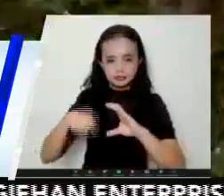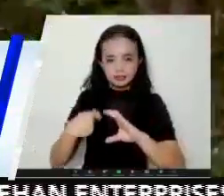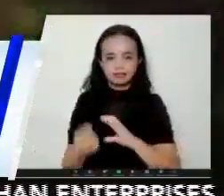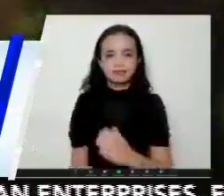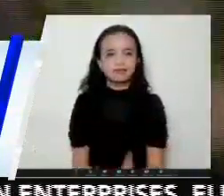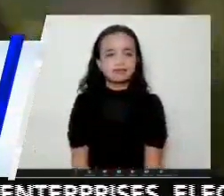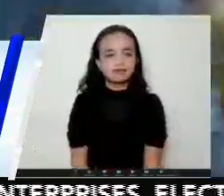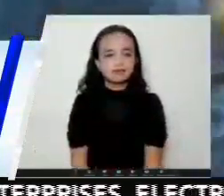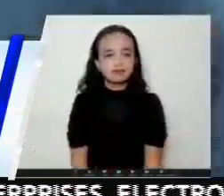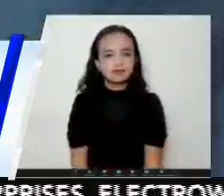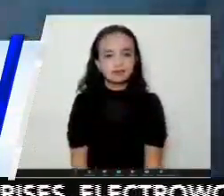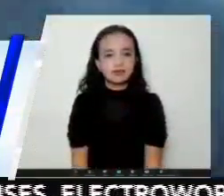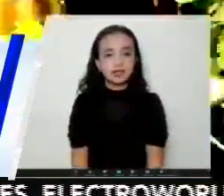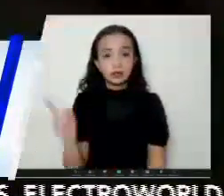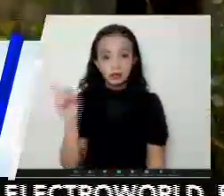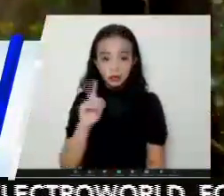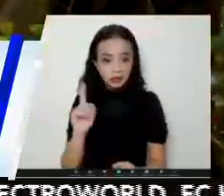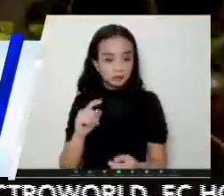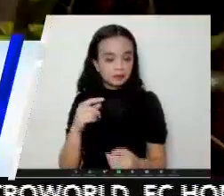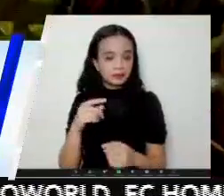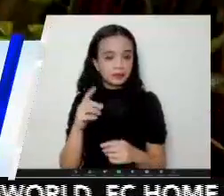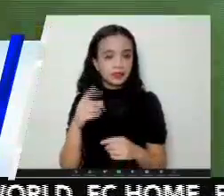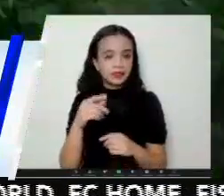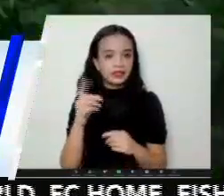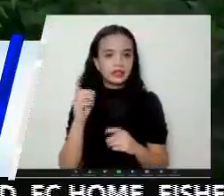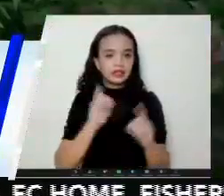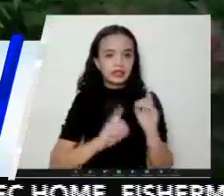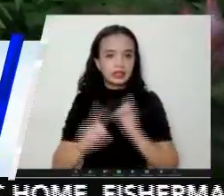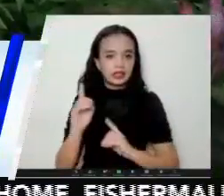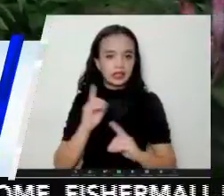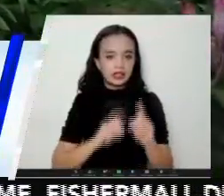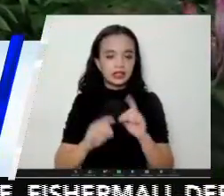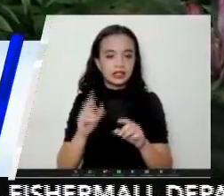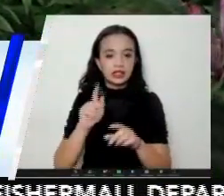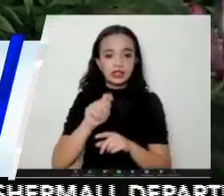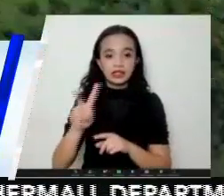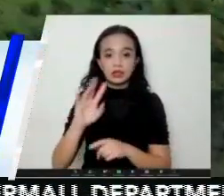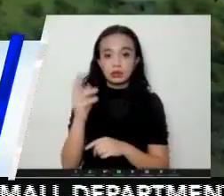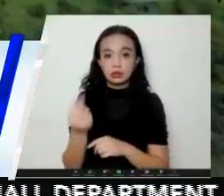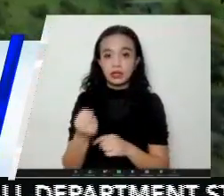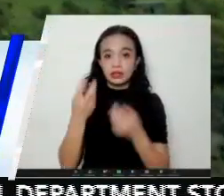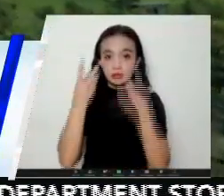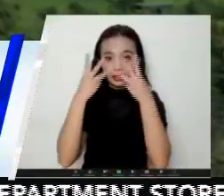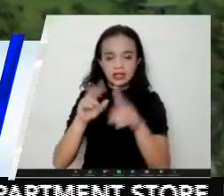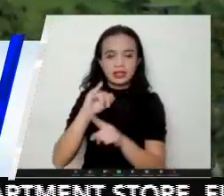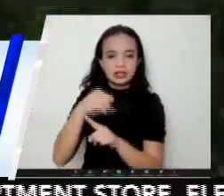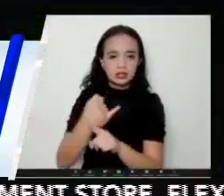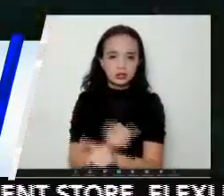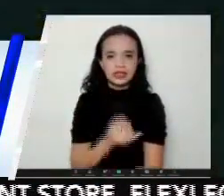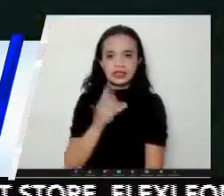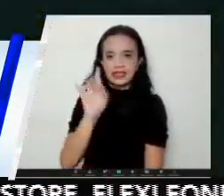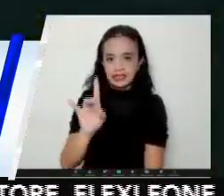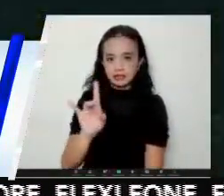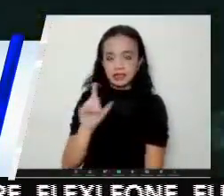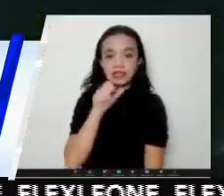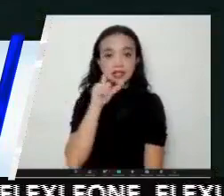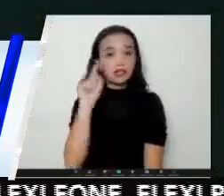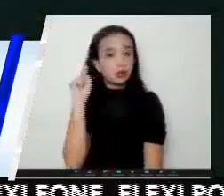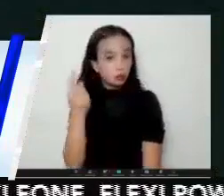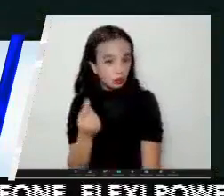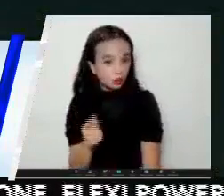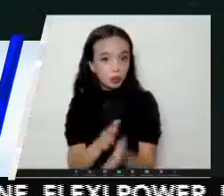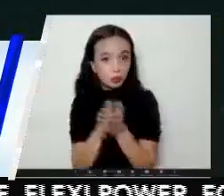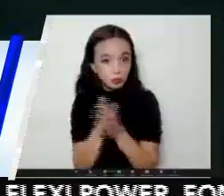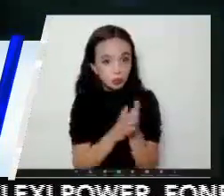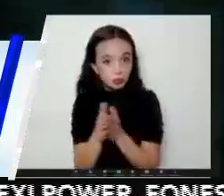Sa afternoon prime series na Makiling, na mapapanood na sa January 8. Bukod sa pagiging driven habang magkasama